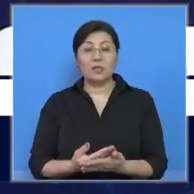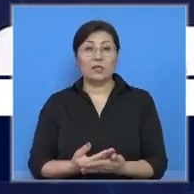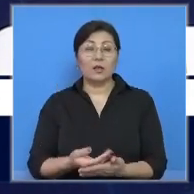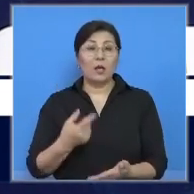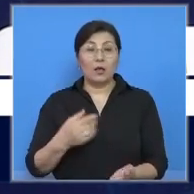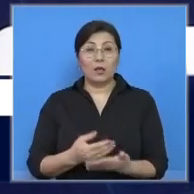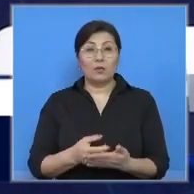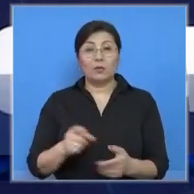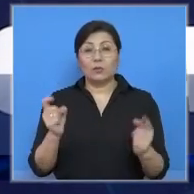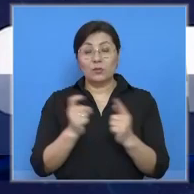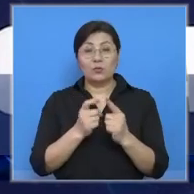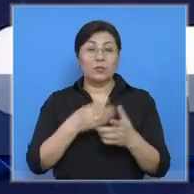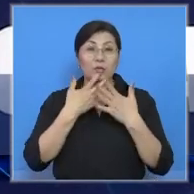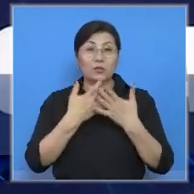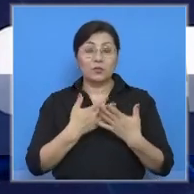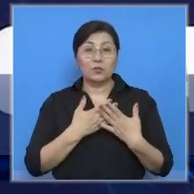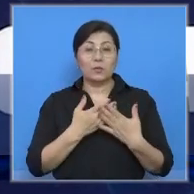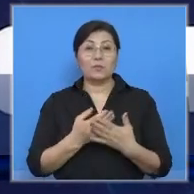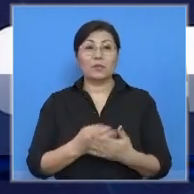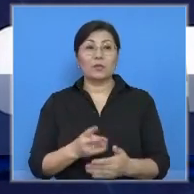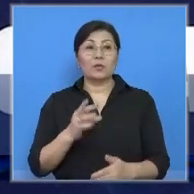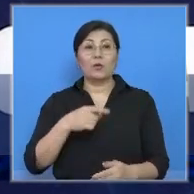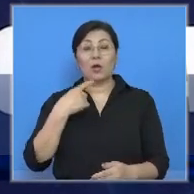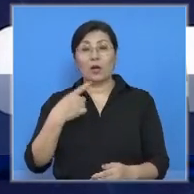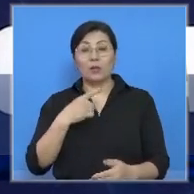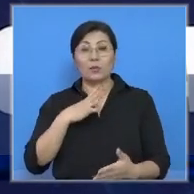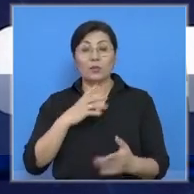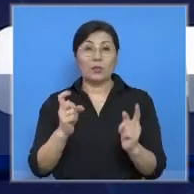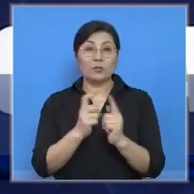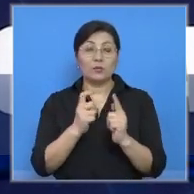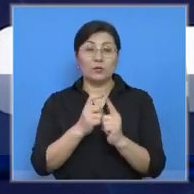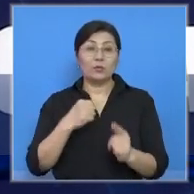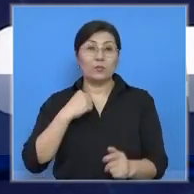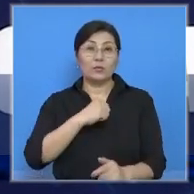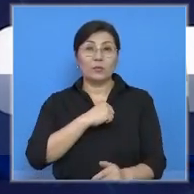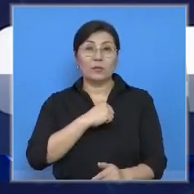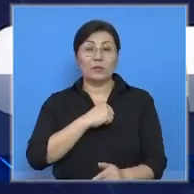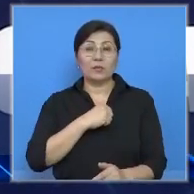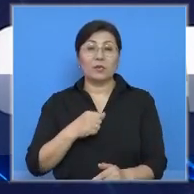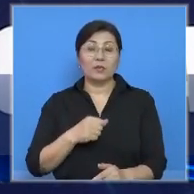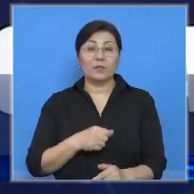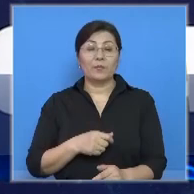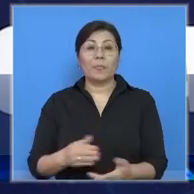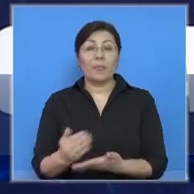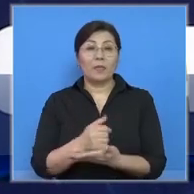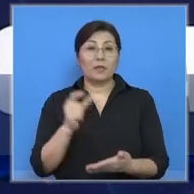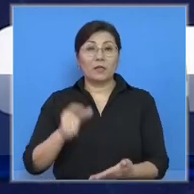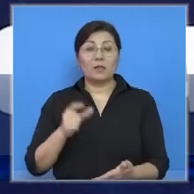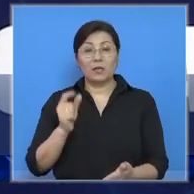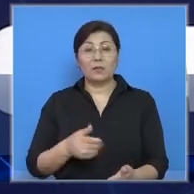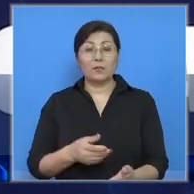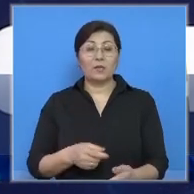деп кейде ренжиміз. Ал бірақ сол айтып тұрған жеңіл-желпі сөздің өзіне қарқ-қарқ етіп күліп қол шапалақтап